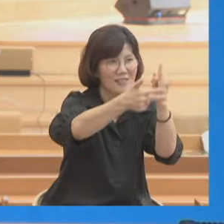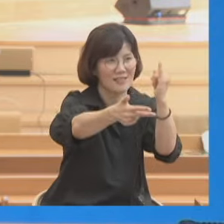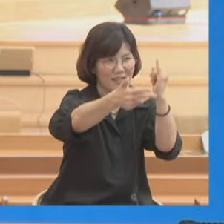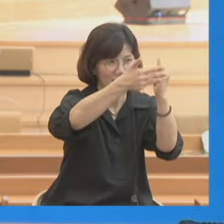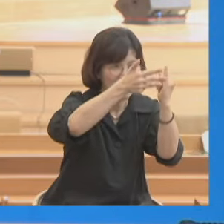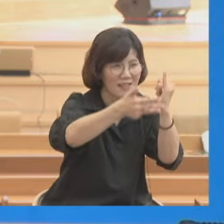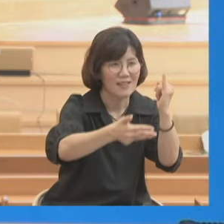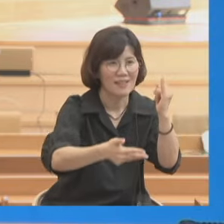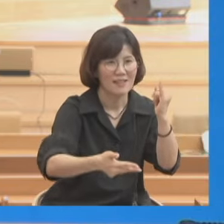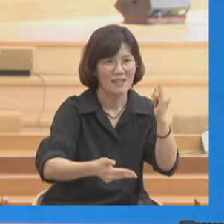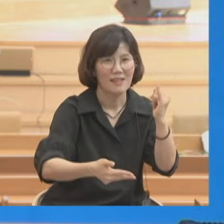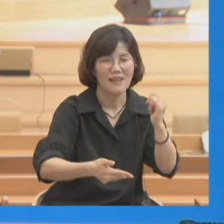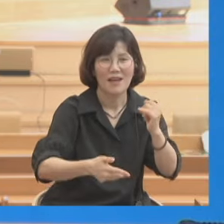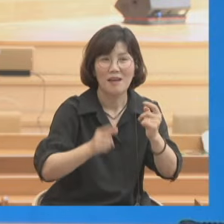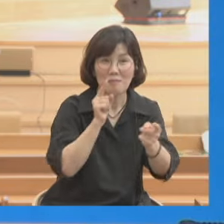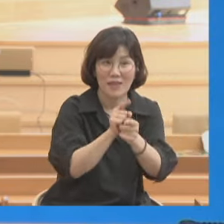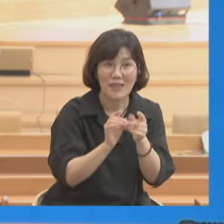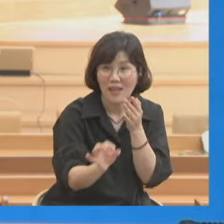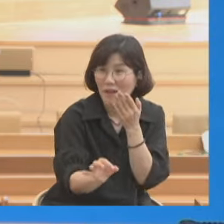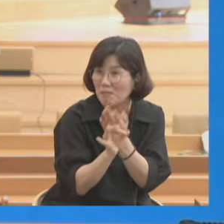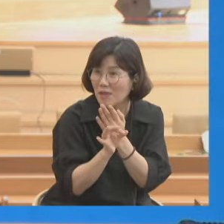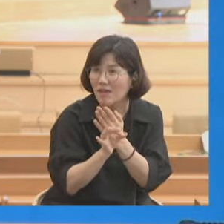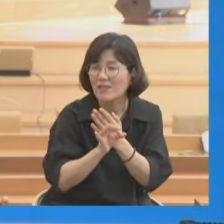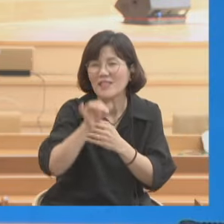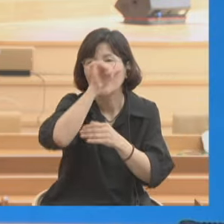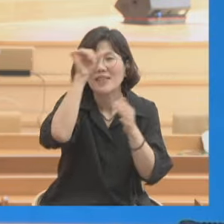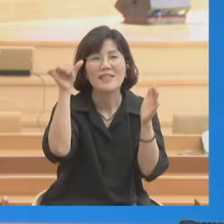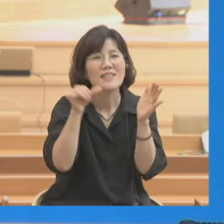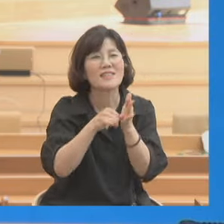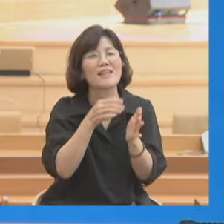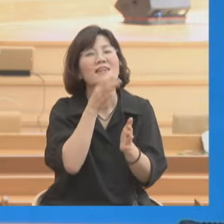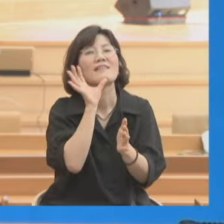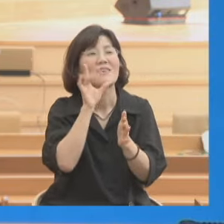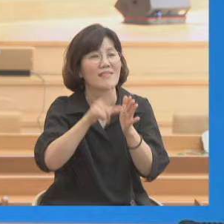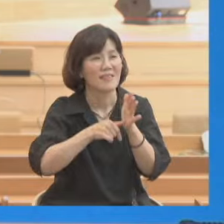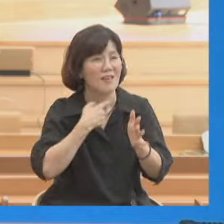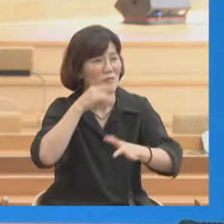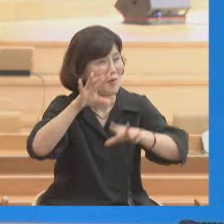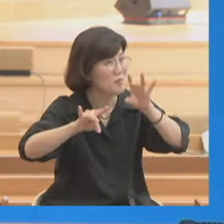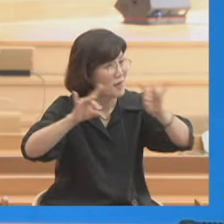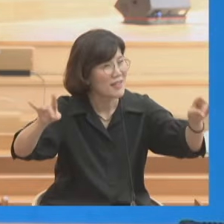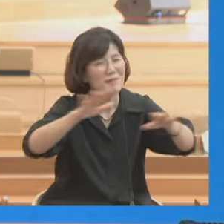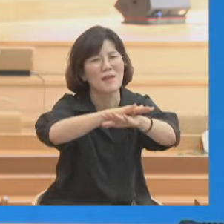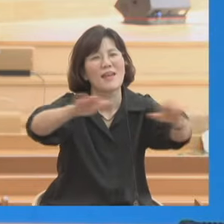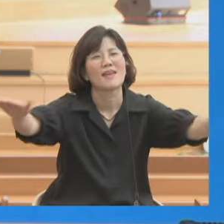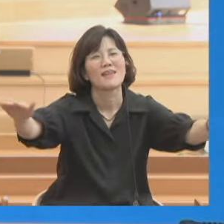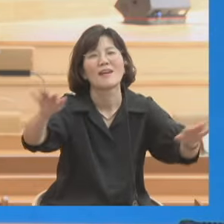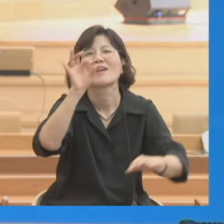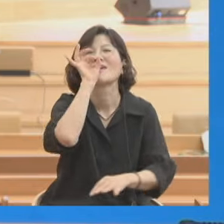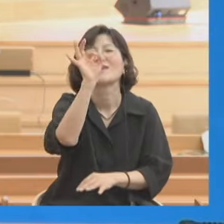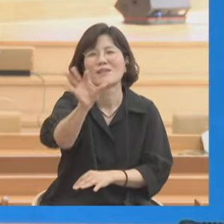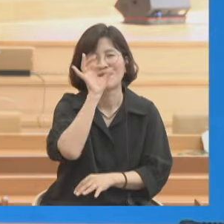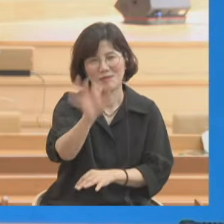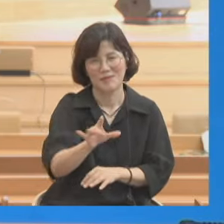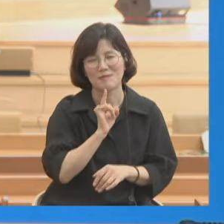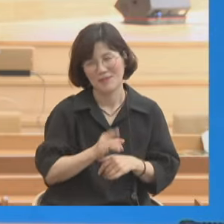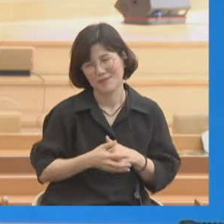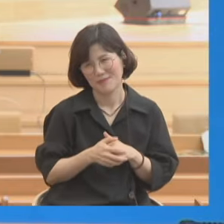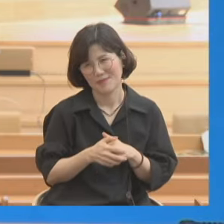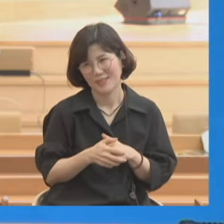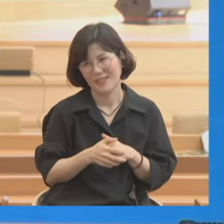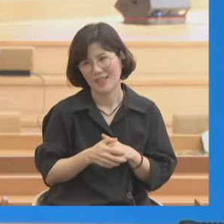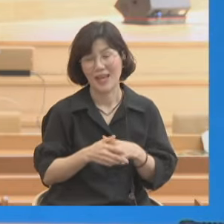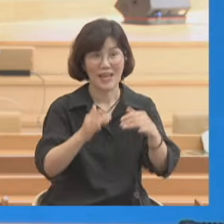더 만나고 산다 할지라도 인생의 오해에 찾아오는 이 목마름 해결되지 않는 줄 믿습니다.